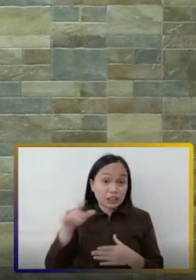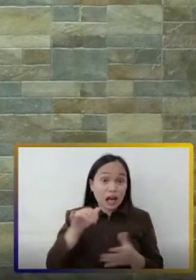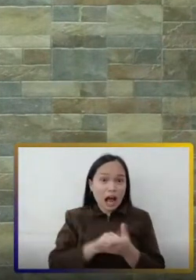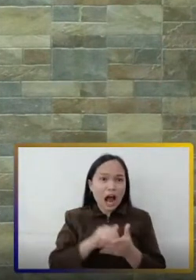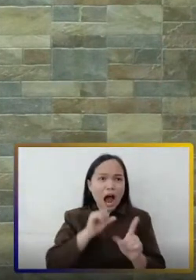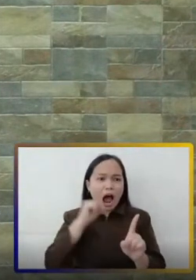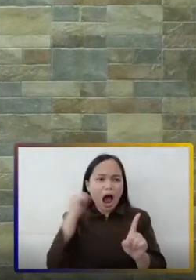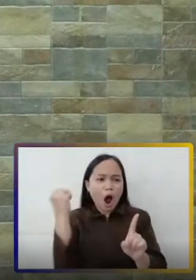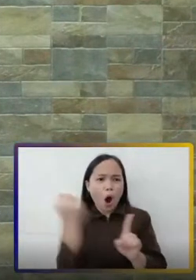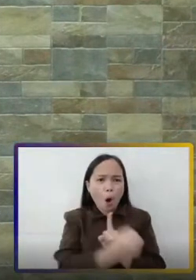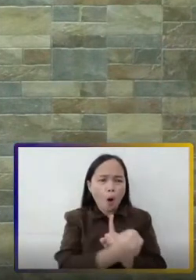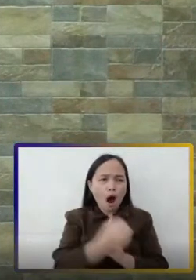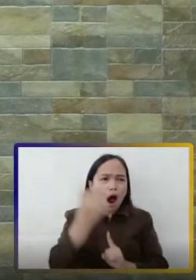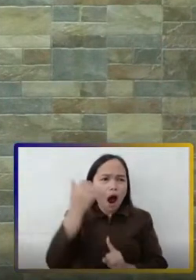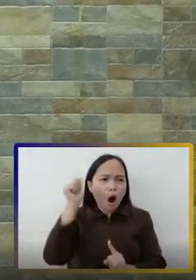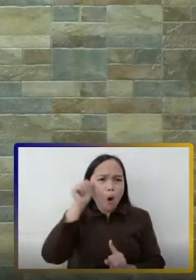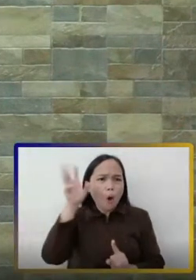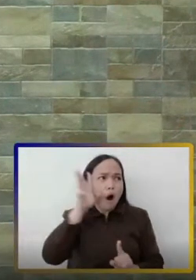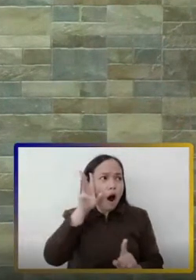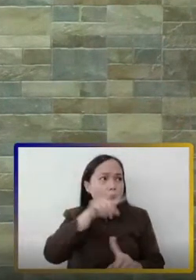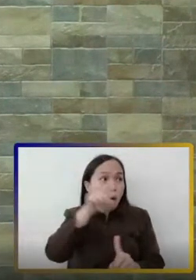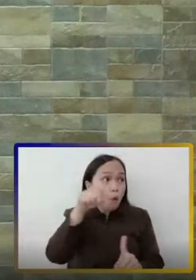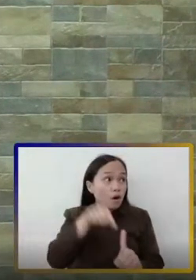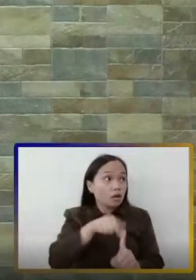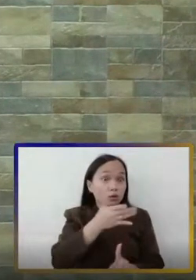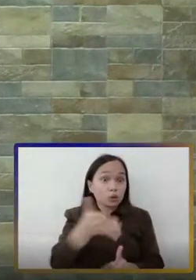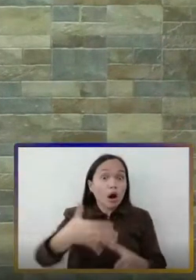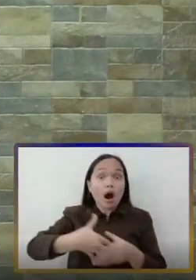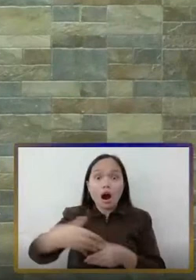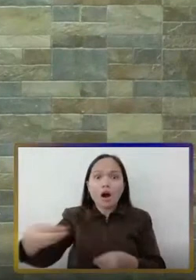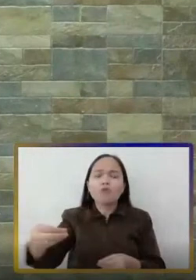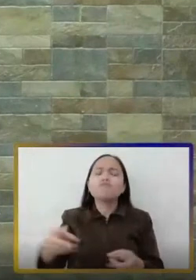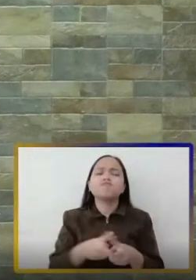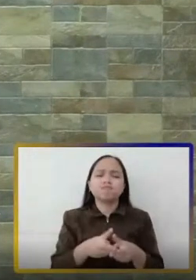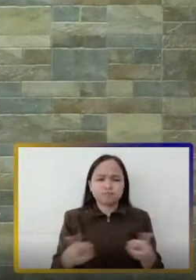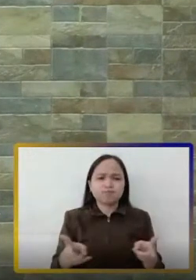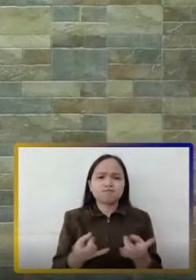situational awareness while you are outside is very important.